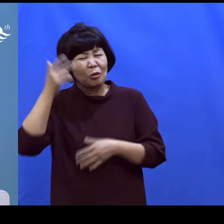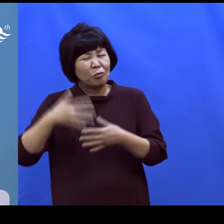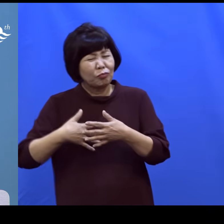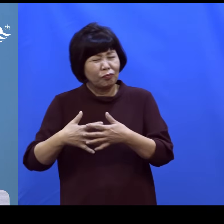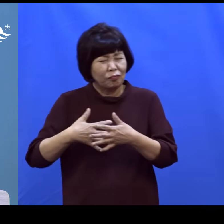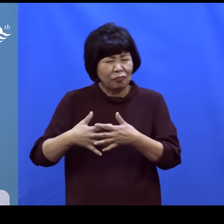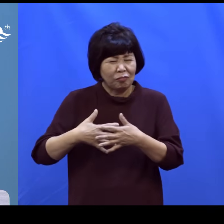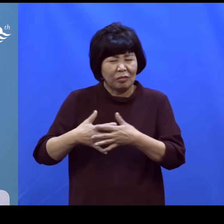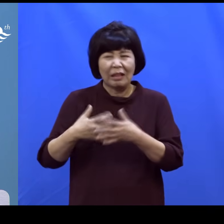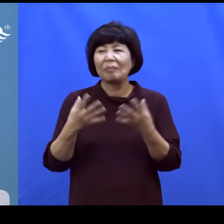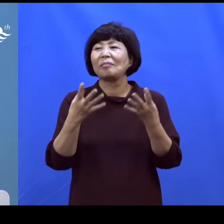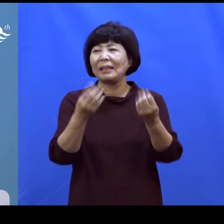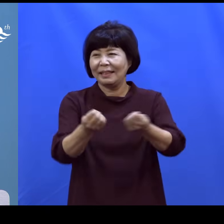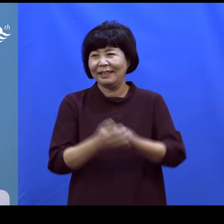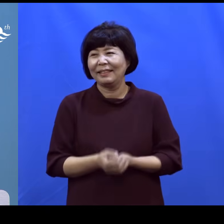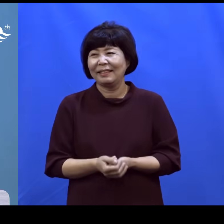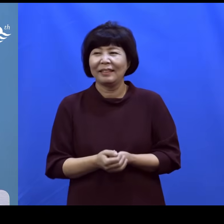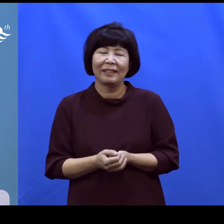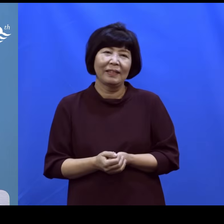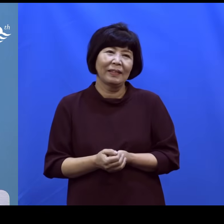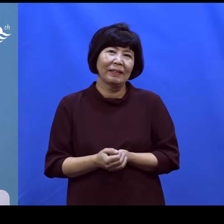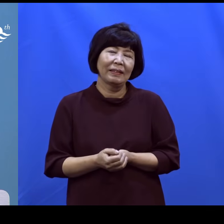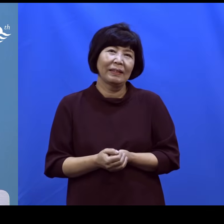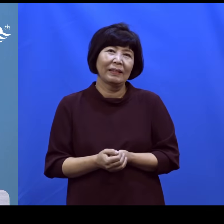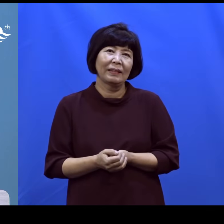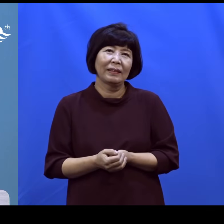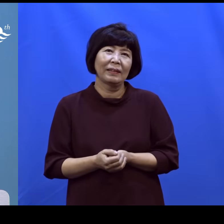너무 많아요. 정상이 아니에요.